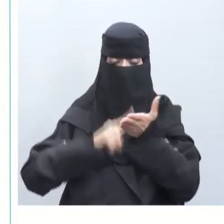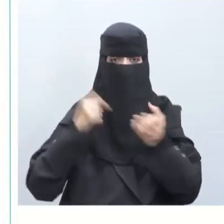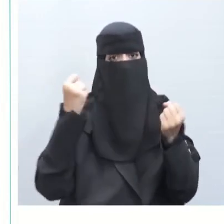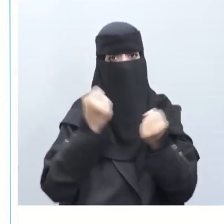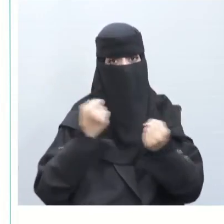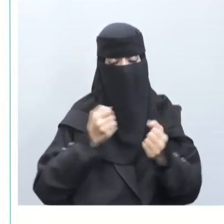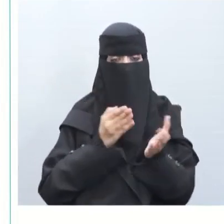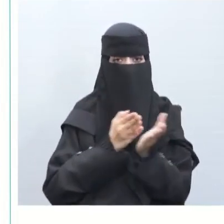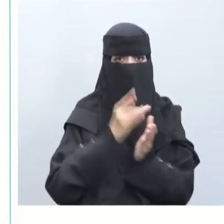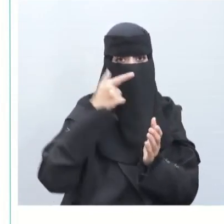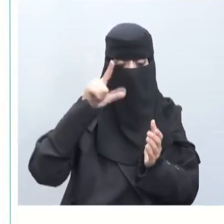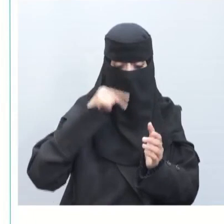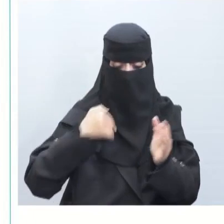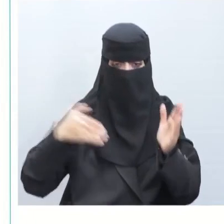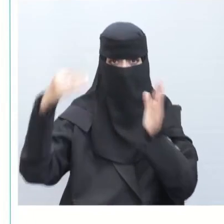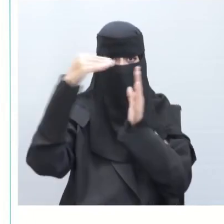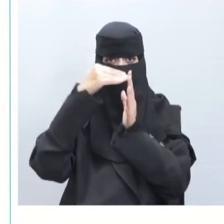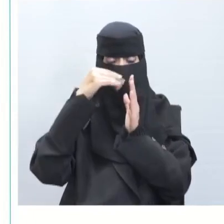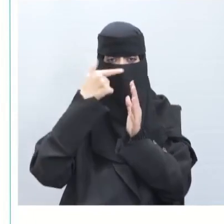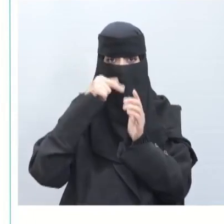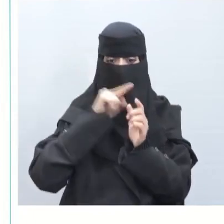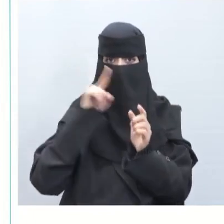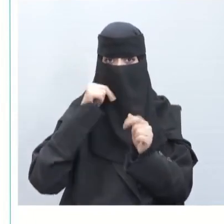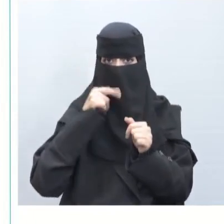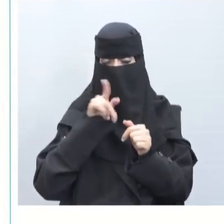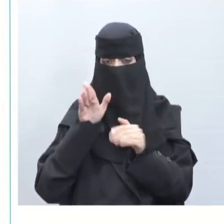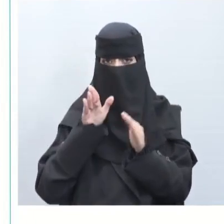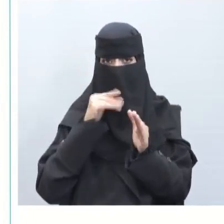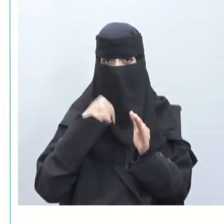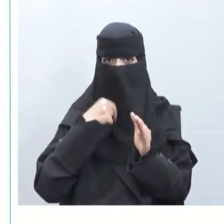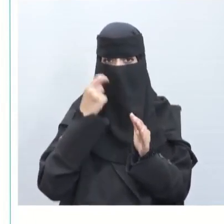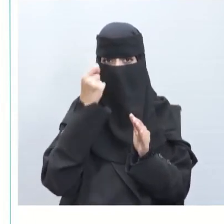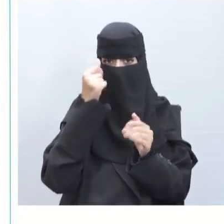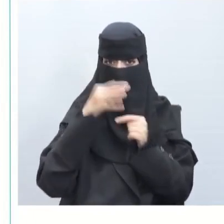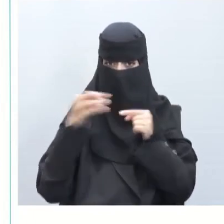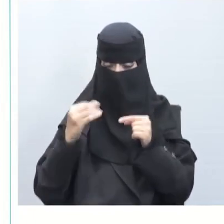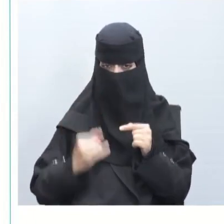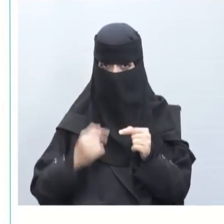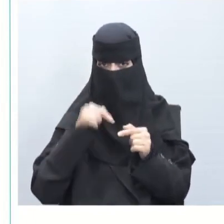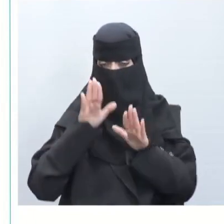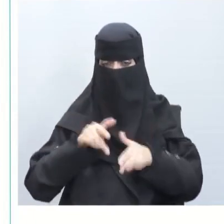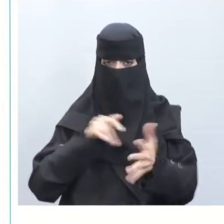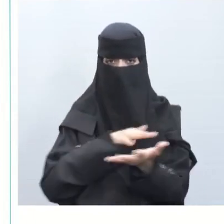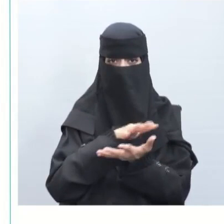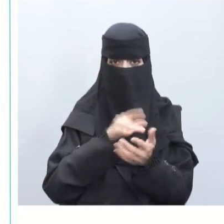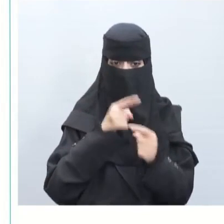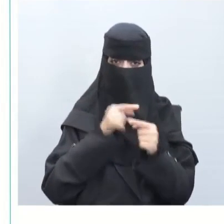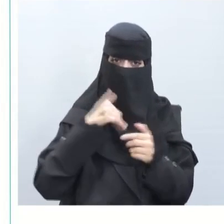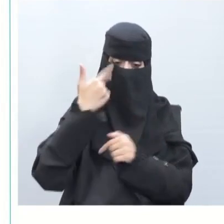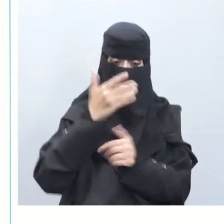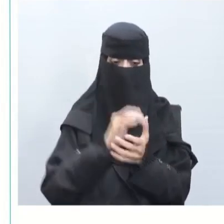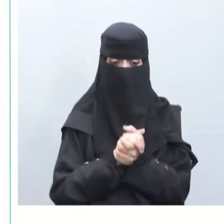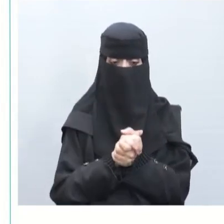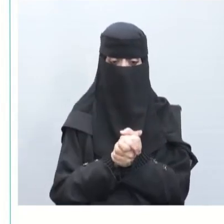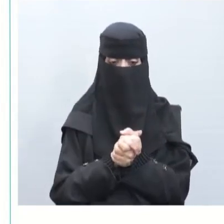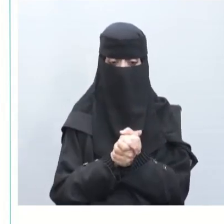بشكل الصحيح لكي لا يكون هنالك خسائر او احداث او اخطاء محتمله